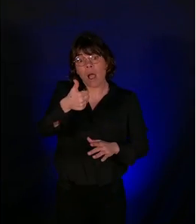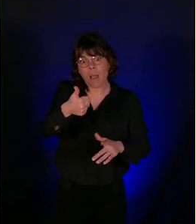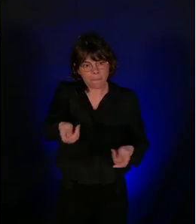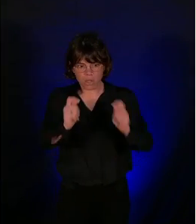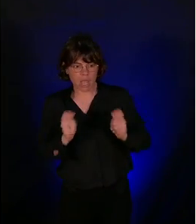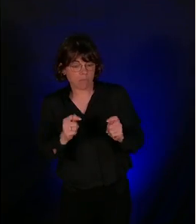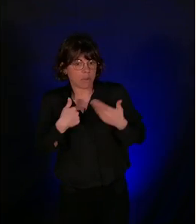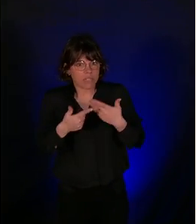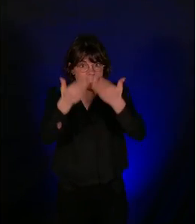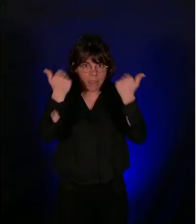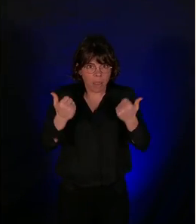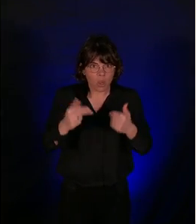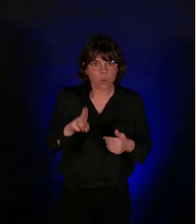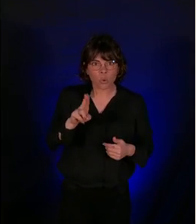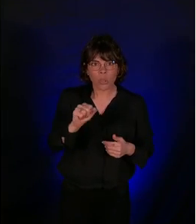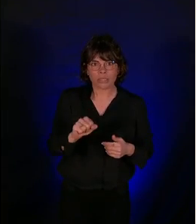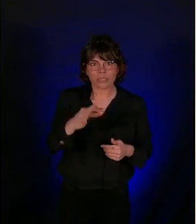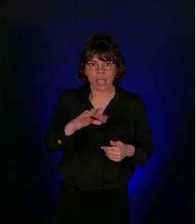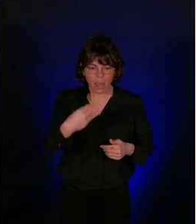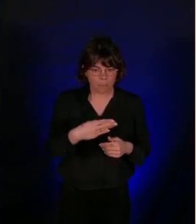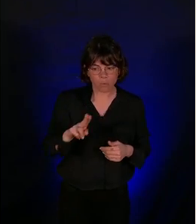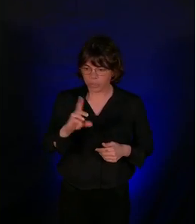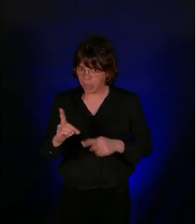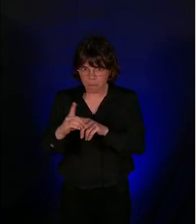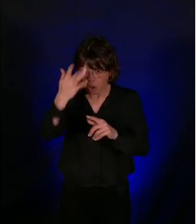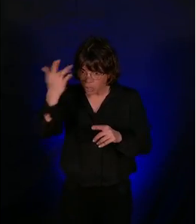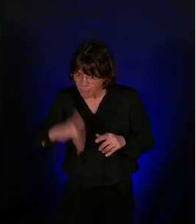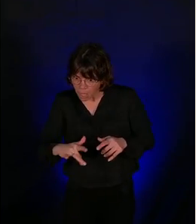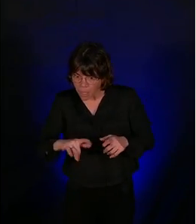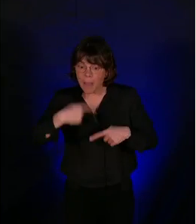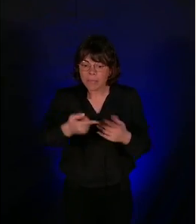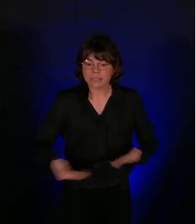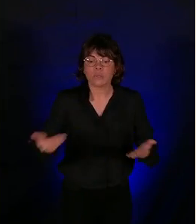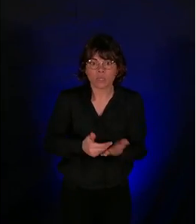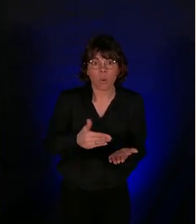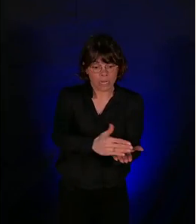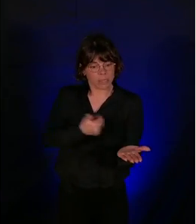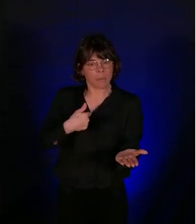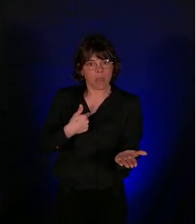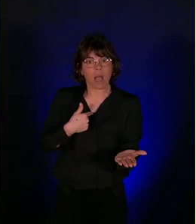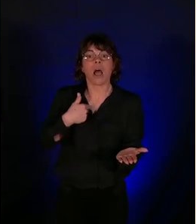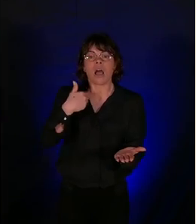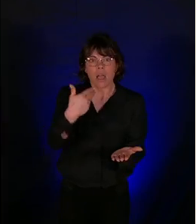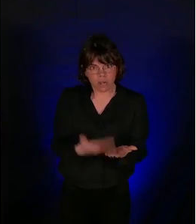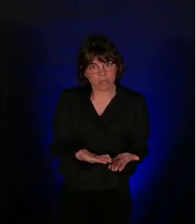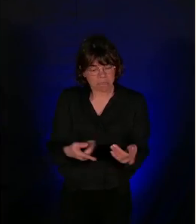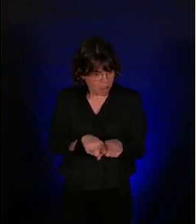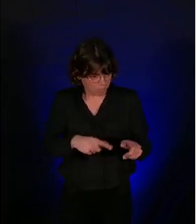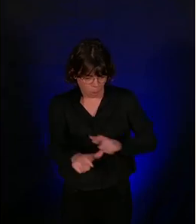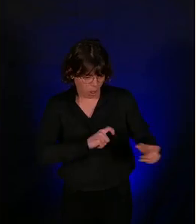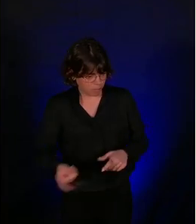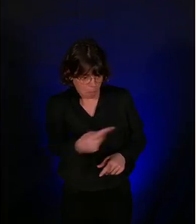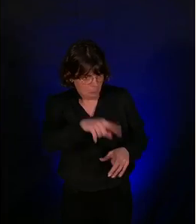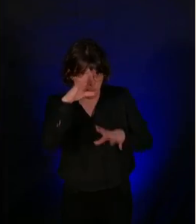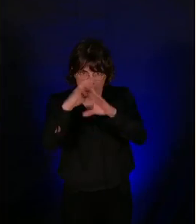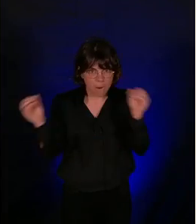savais même pas ce que c'était une USTM une UD avant que le plan de licenciement nous tombe sur le coin de la tête pour la plupart de mes collègues c'était pareil